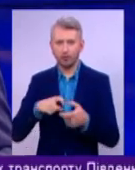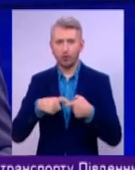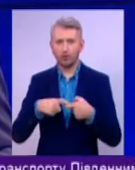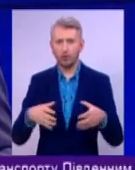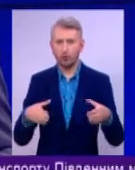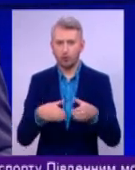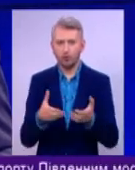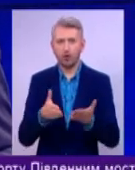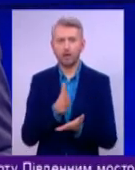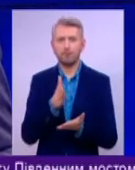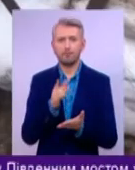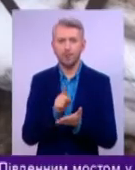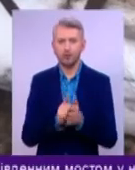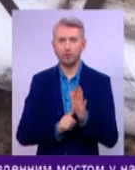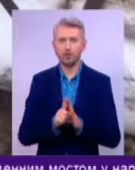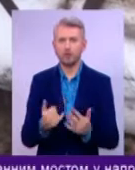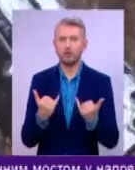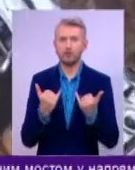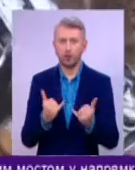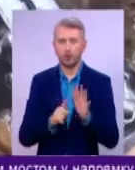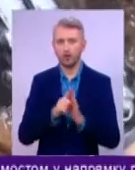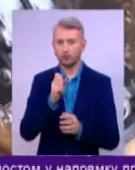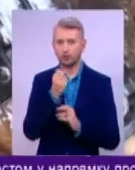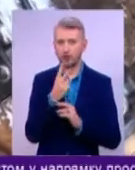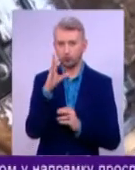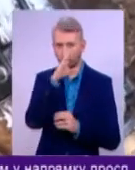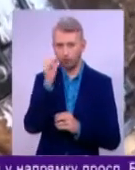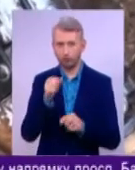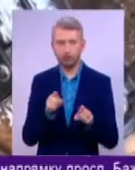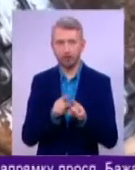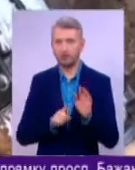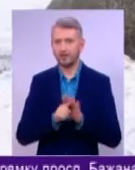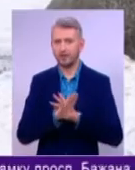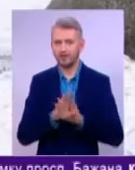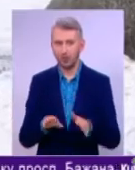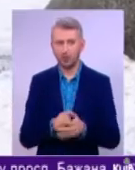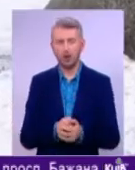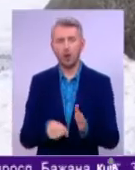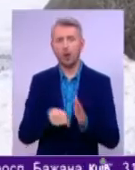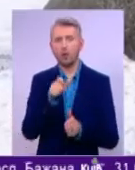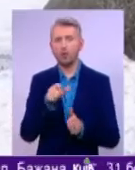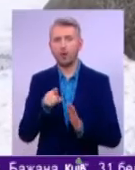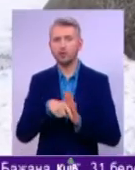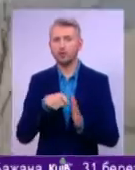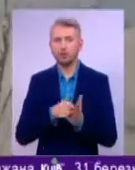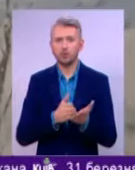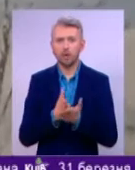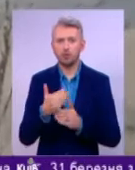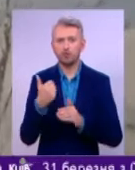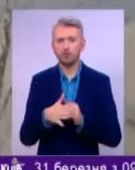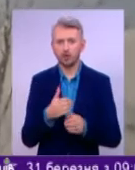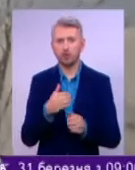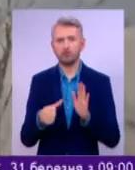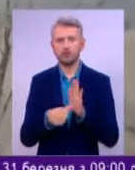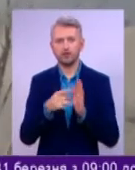контактною групою, яке мало початися сьогодні, а з опівночі так і не настало. Окупанти на Донецькому напрямку вже